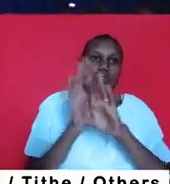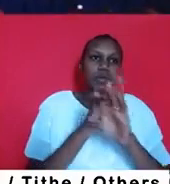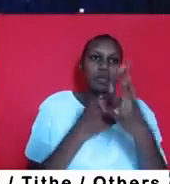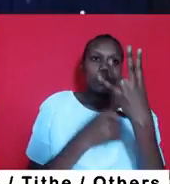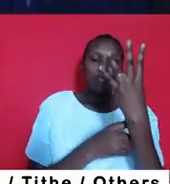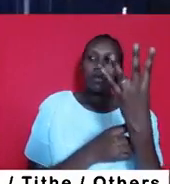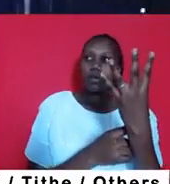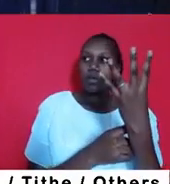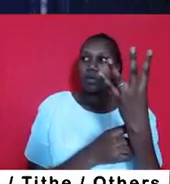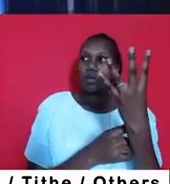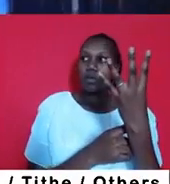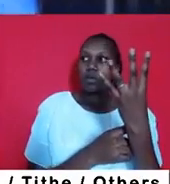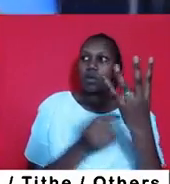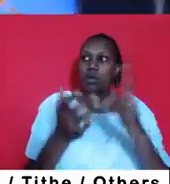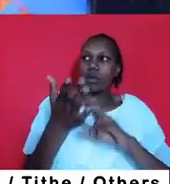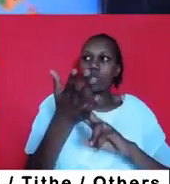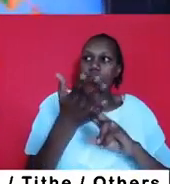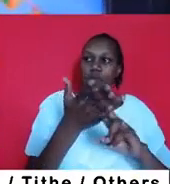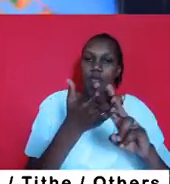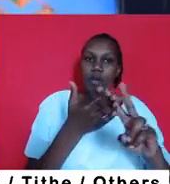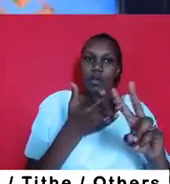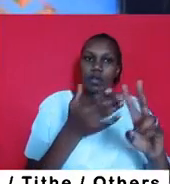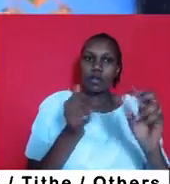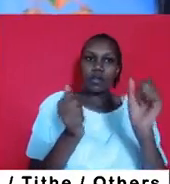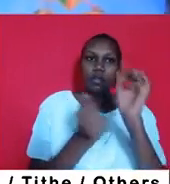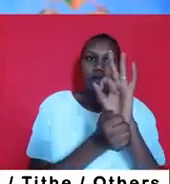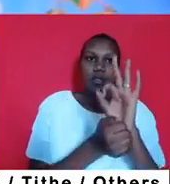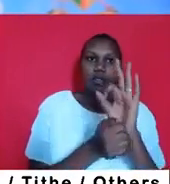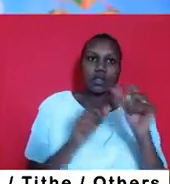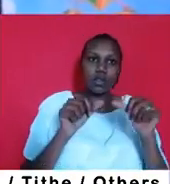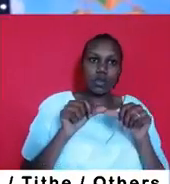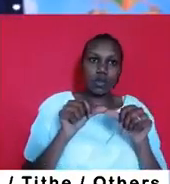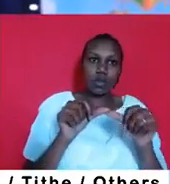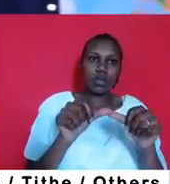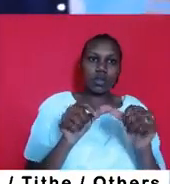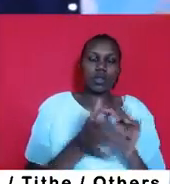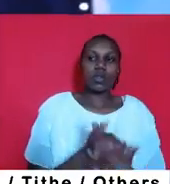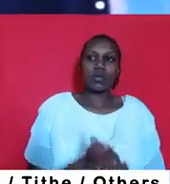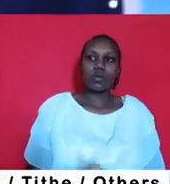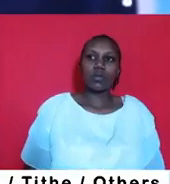4 mstari wa 23 kuendelea.